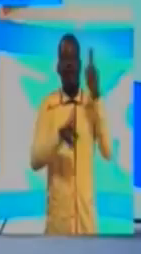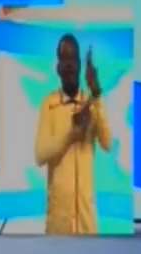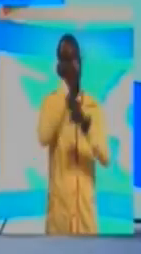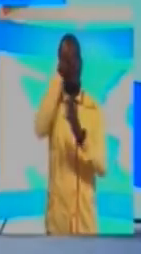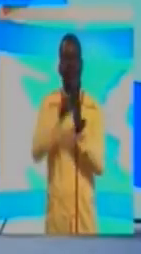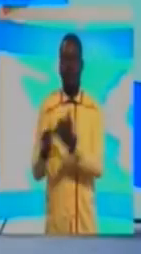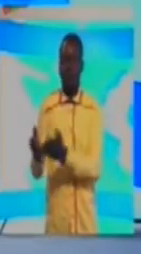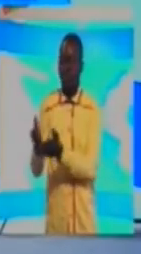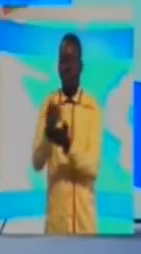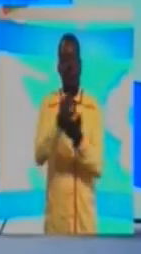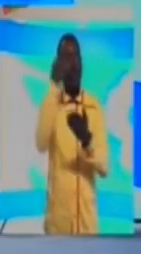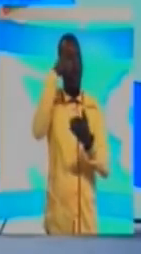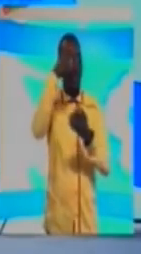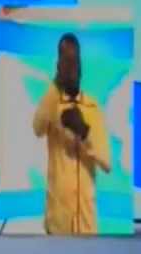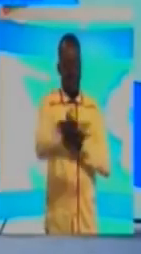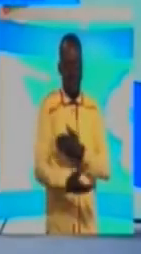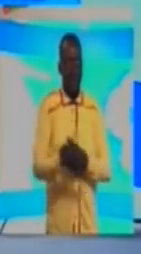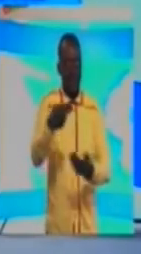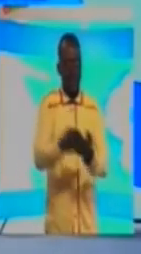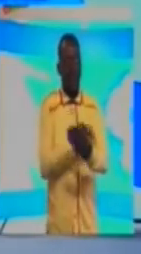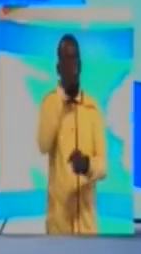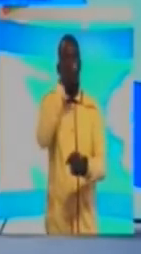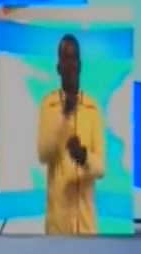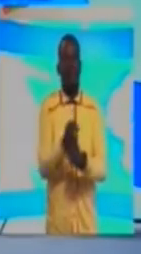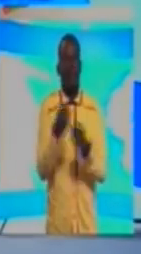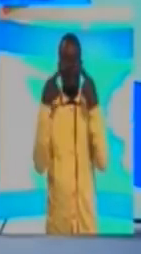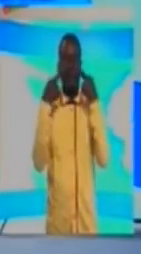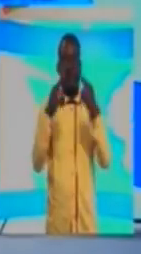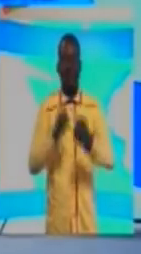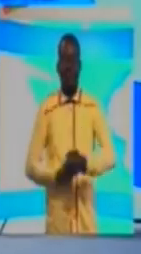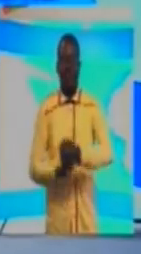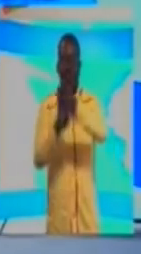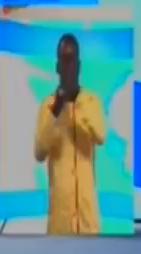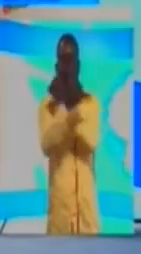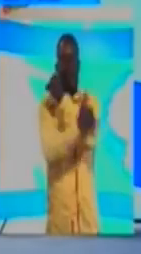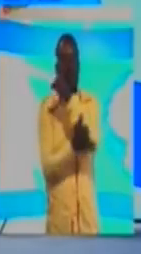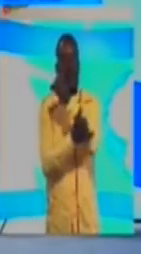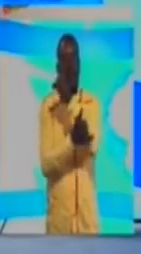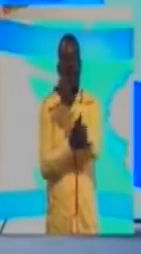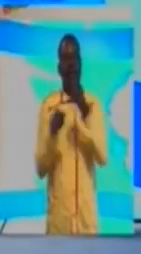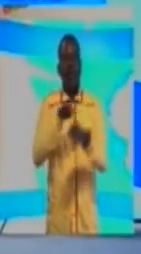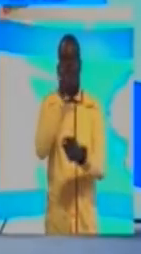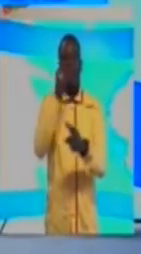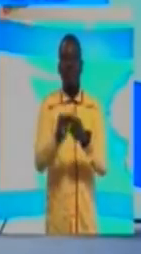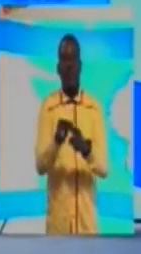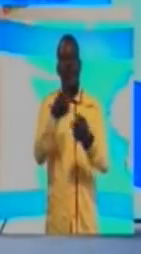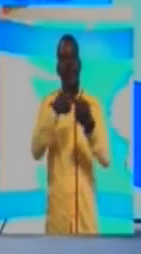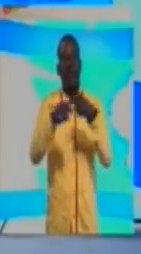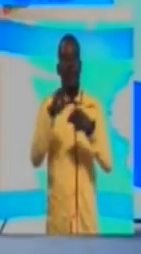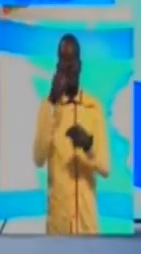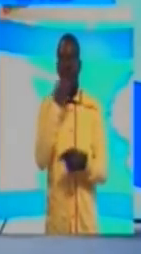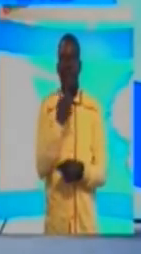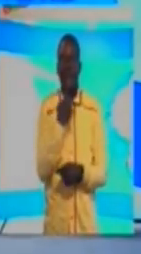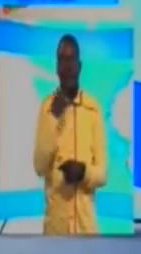se mobilisent pour accueillir le nouvel an. Au regard du contexte sécuritaire du pays, le mot qui revient sur toutes les lèvres, c'est